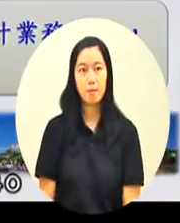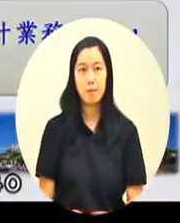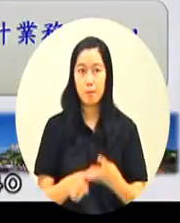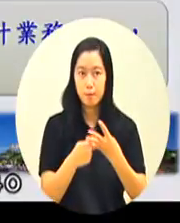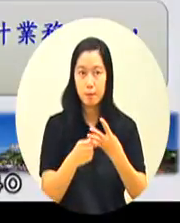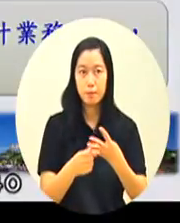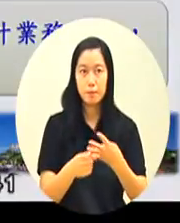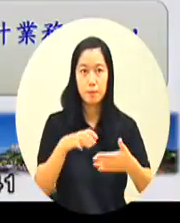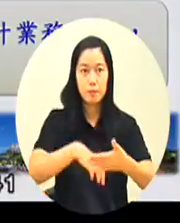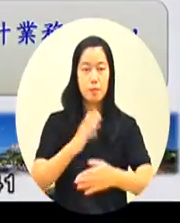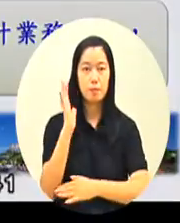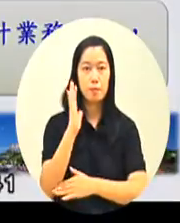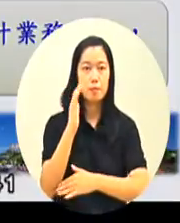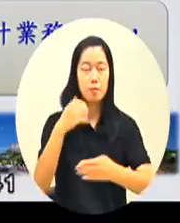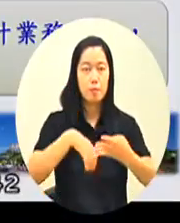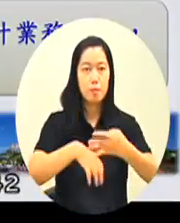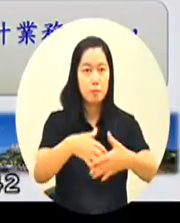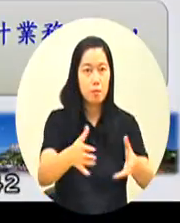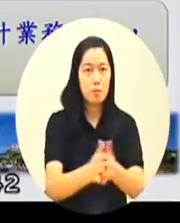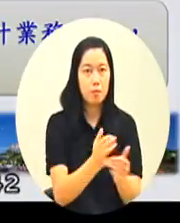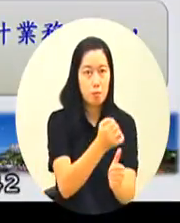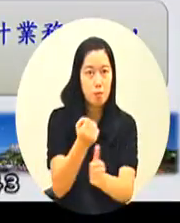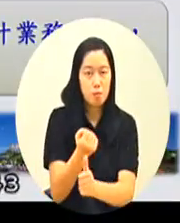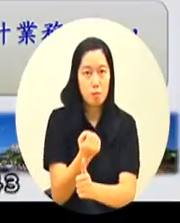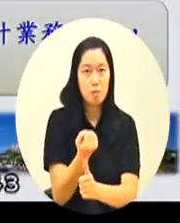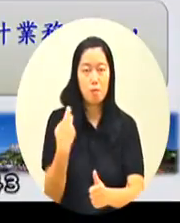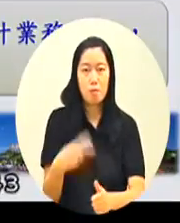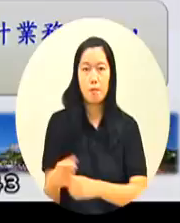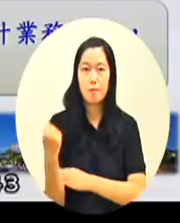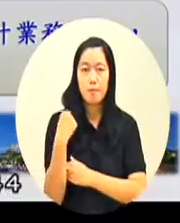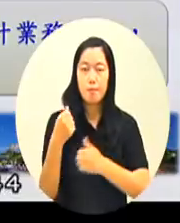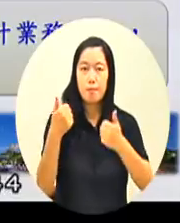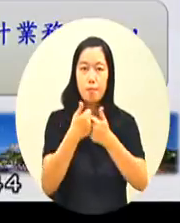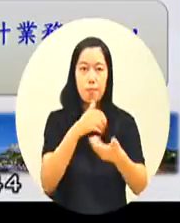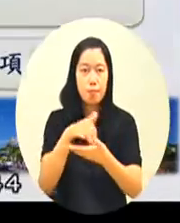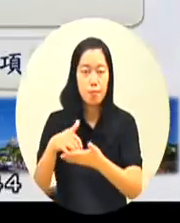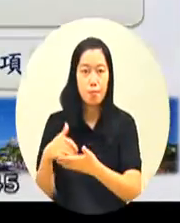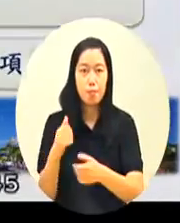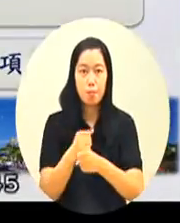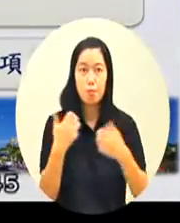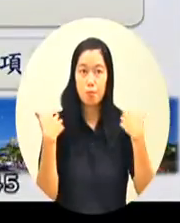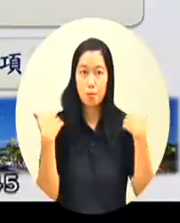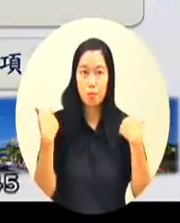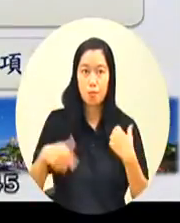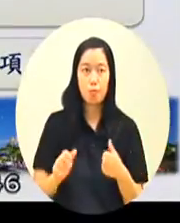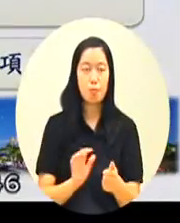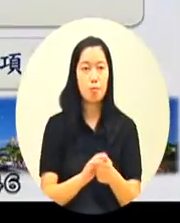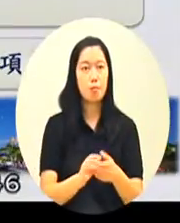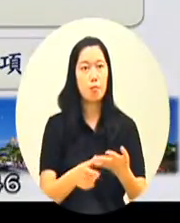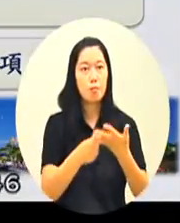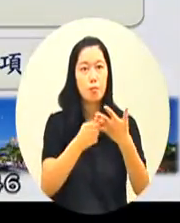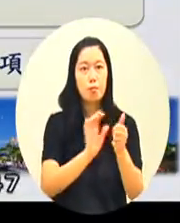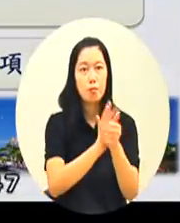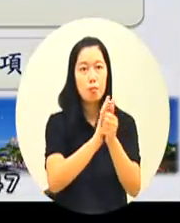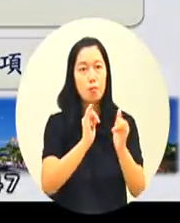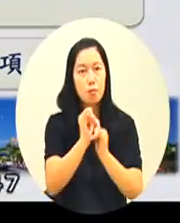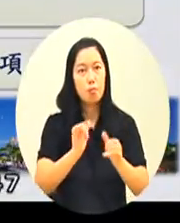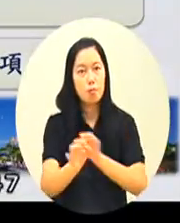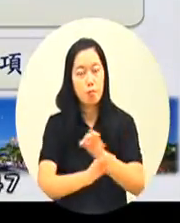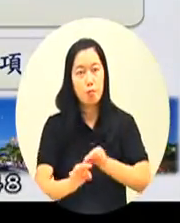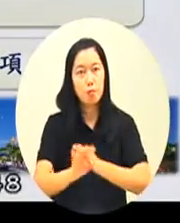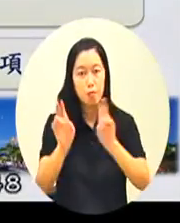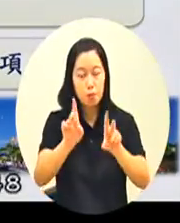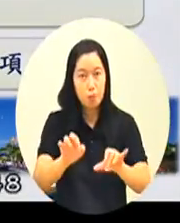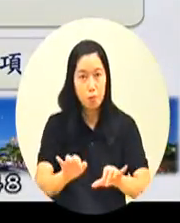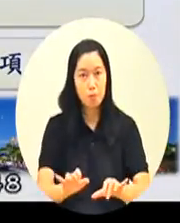落实内部控制机制，加强会计的管理。第五，推动继续推广社会经济资料库决策